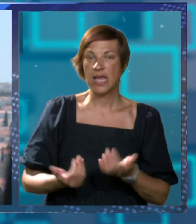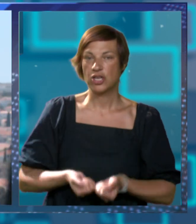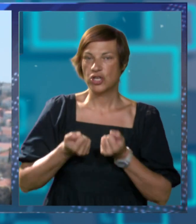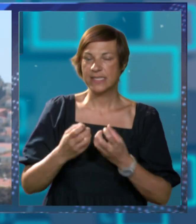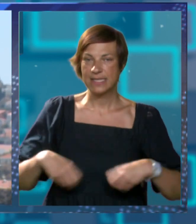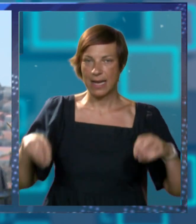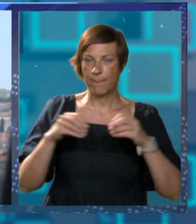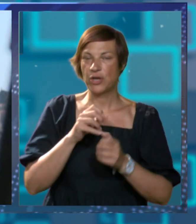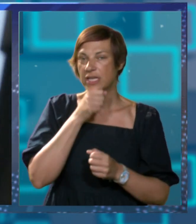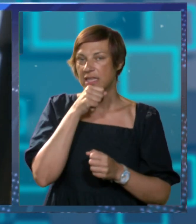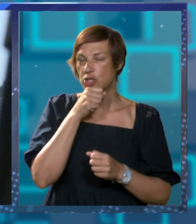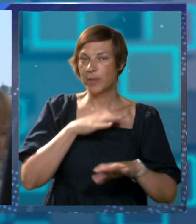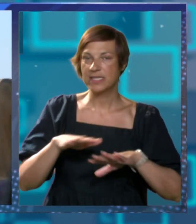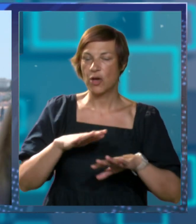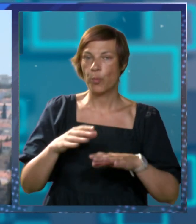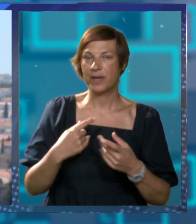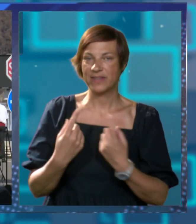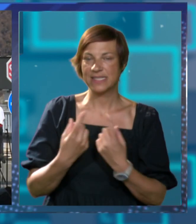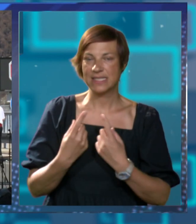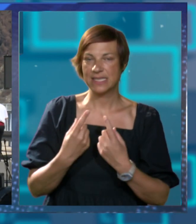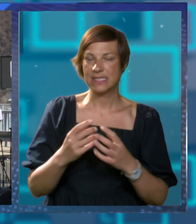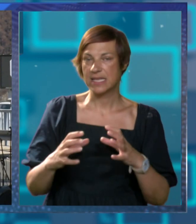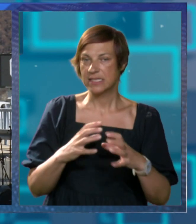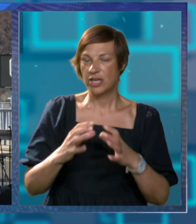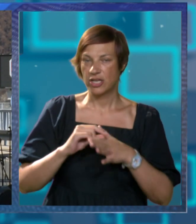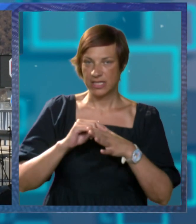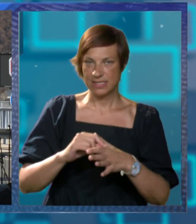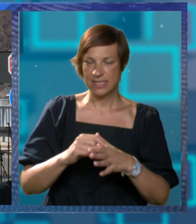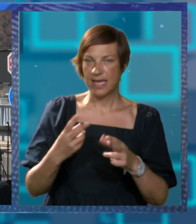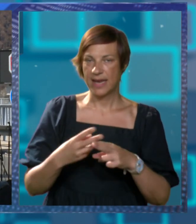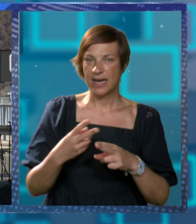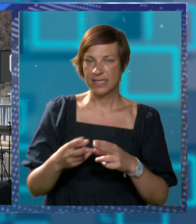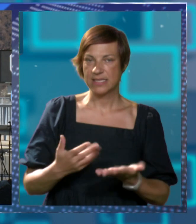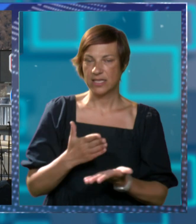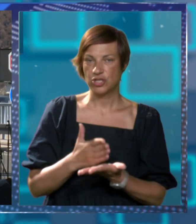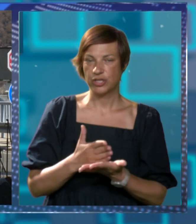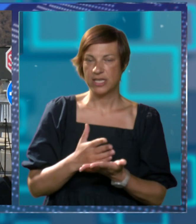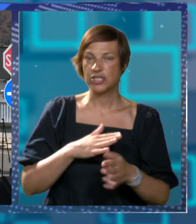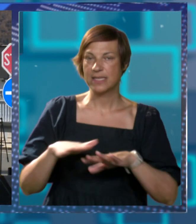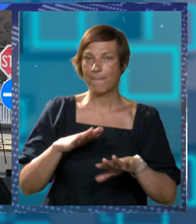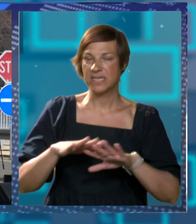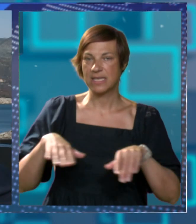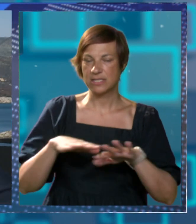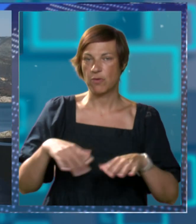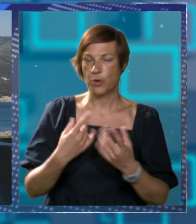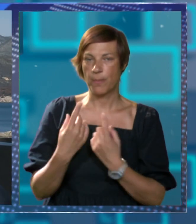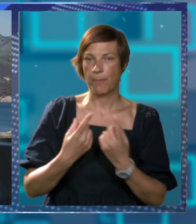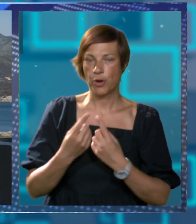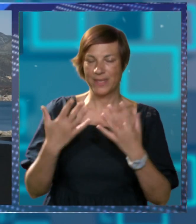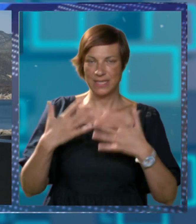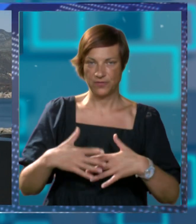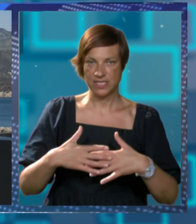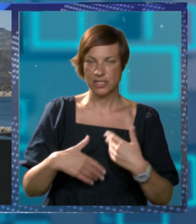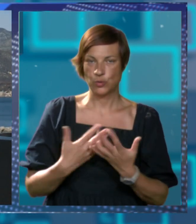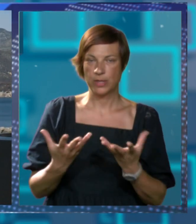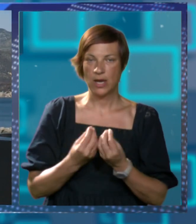ovog projekta je Županijska uprava za ceste, a za koordinaciju svih aktivnosti vezanih za njegovu realizaciju određuje se Ministarstvo mora, prometa i